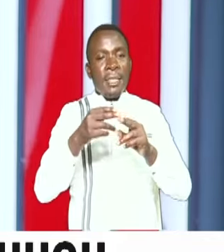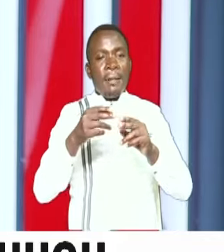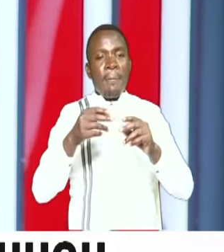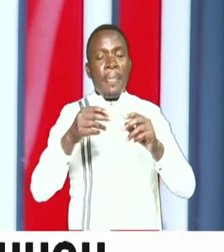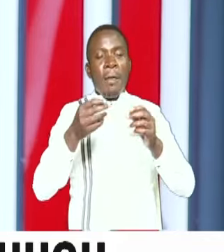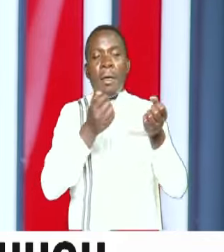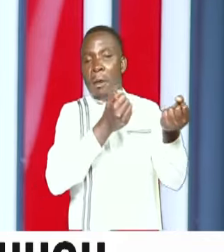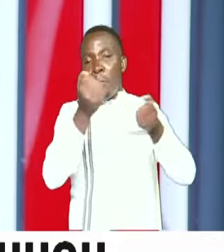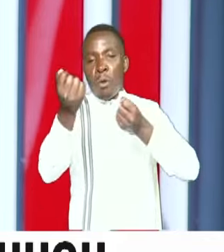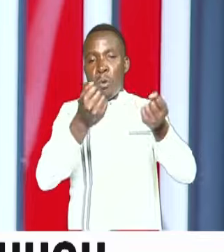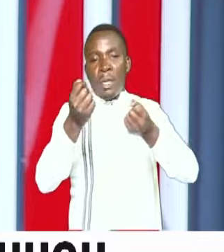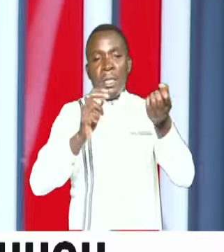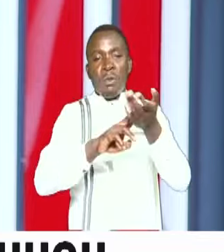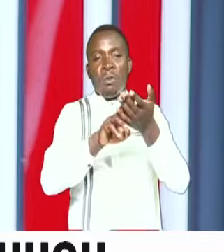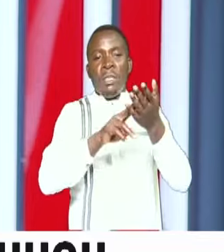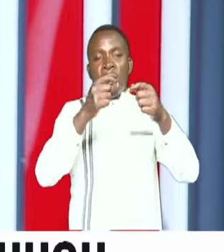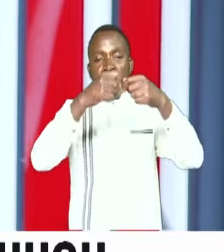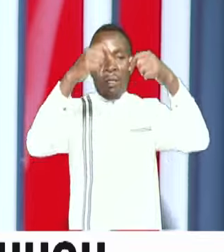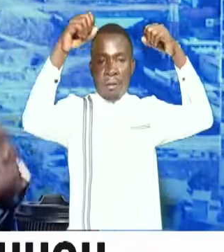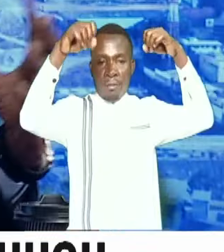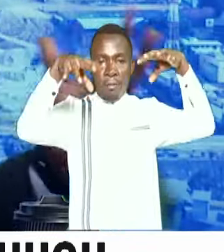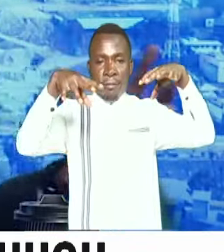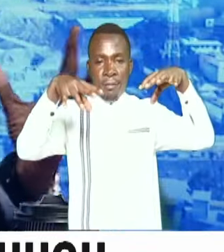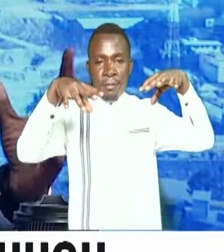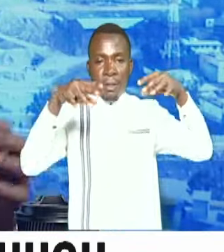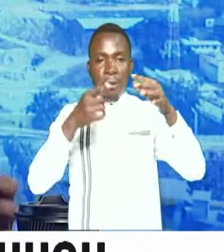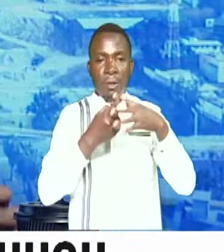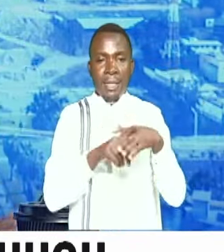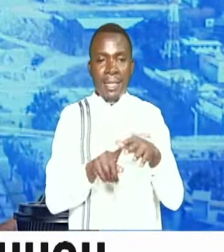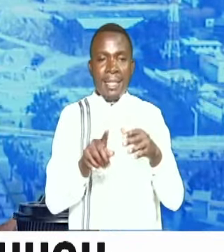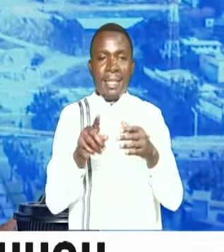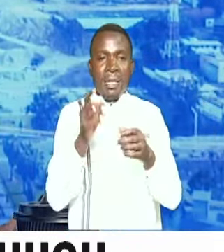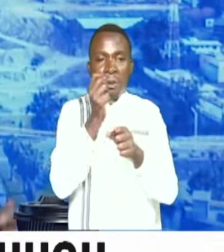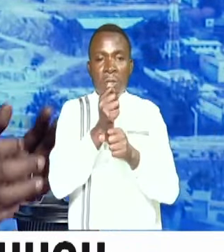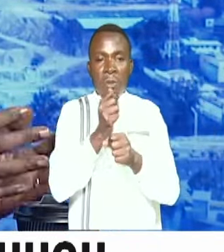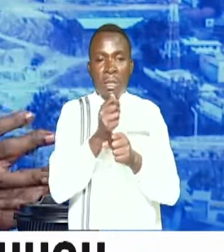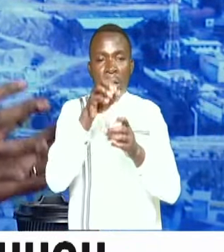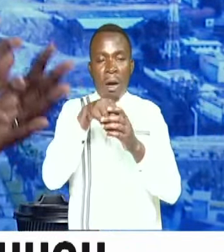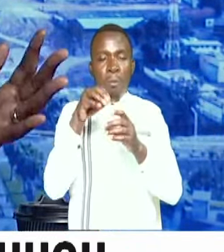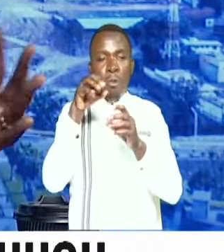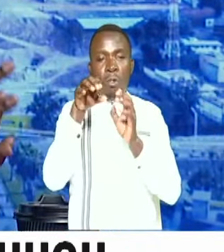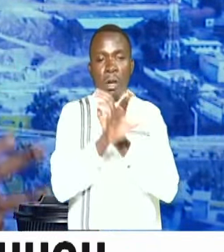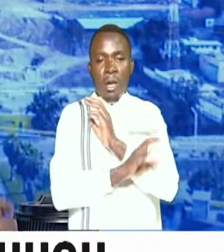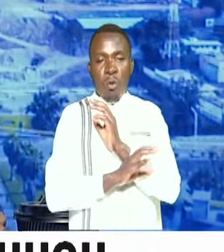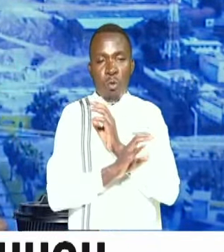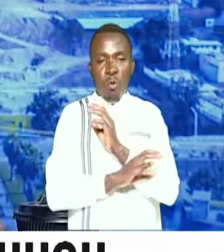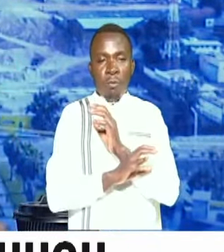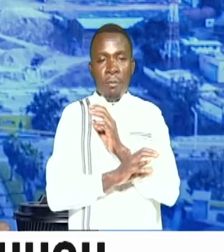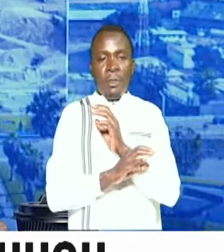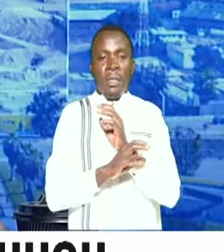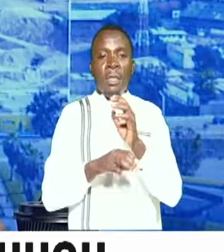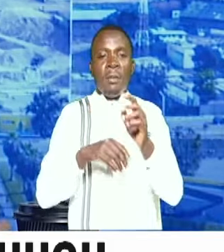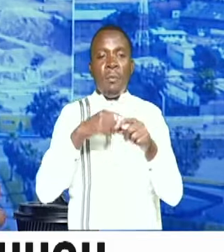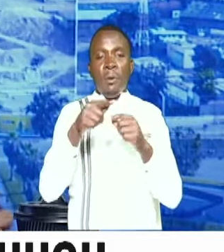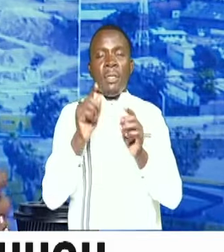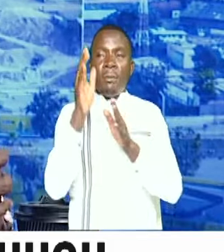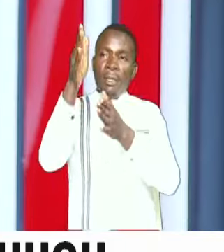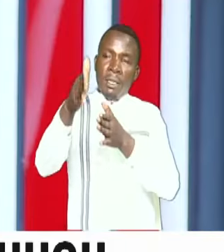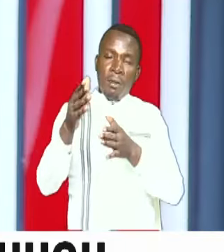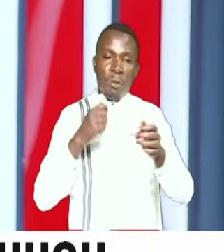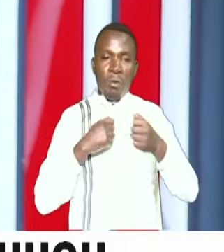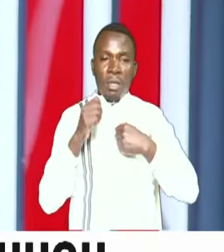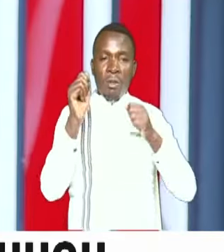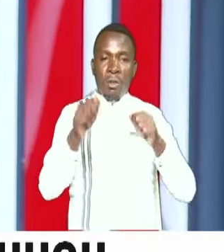izi modoka zikoresha amashanyarazi gutangira kuziteranyiriza mu gihugu ariko ubwo bigenda biganisha yuko u Rwanda narwo